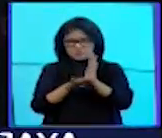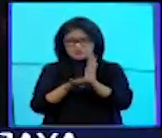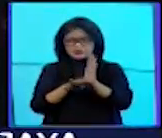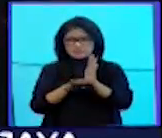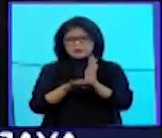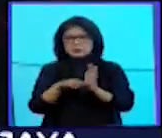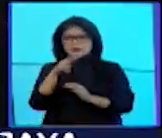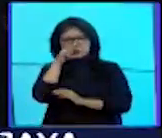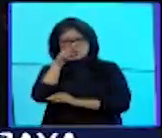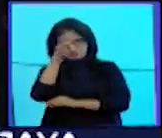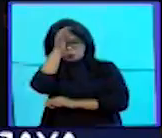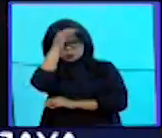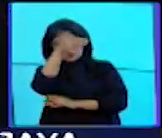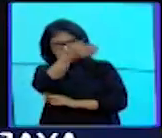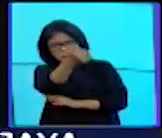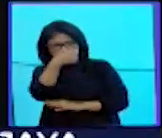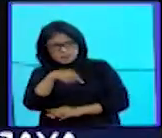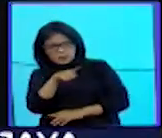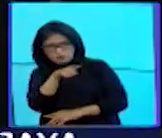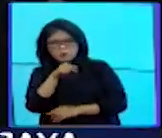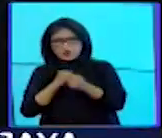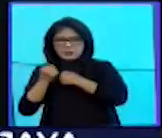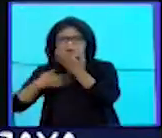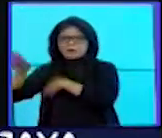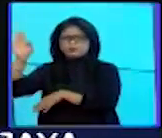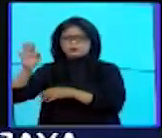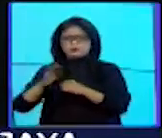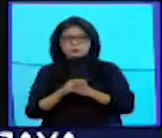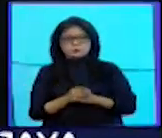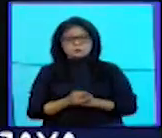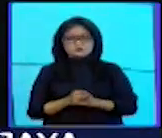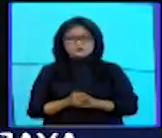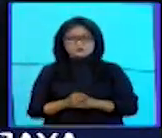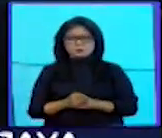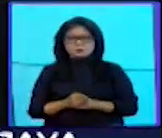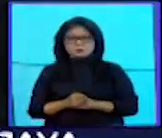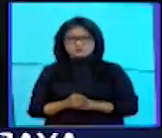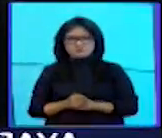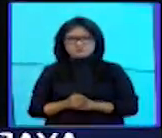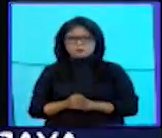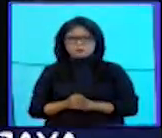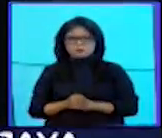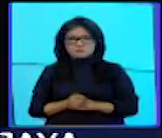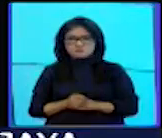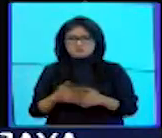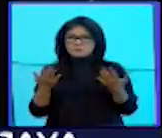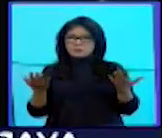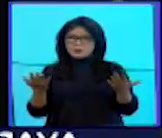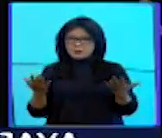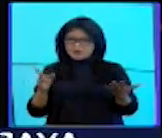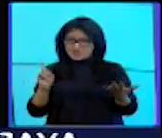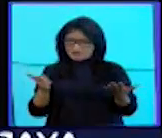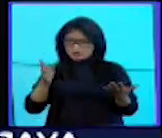lakukan penyelidikan. Apakah memang ada pihak-pihak yang sengaja mengajak supporter Jackmania